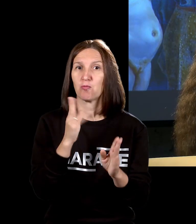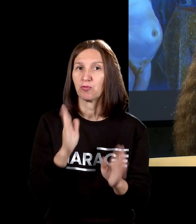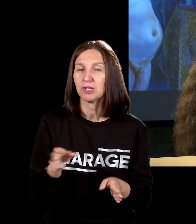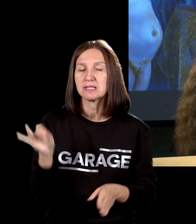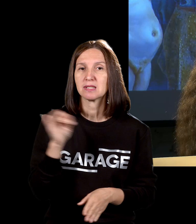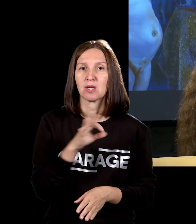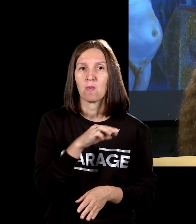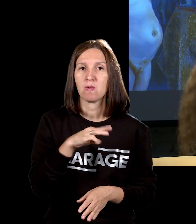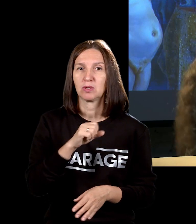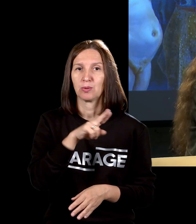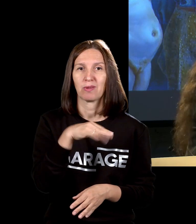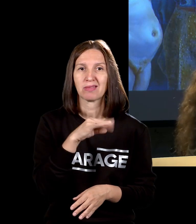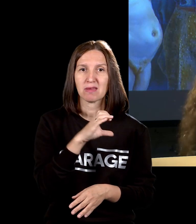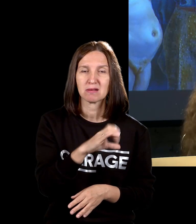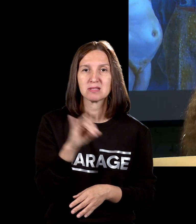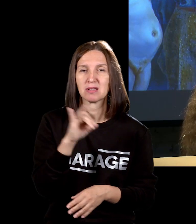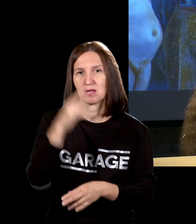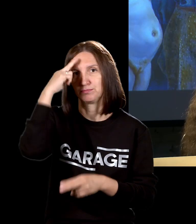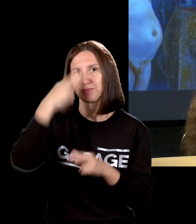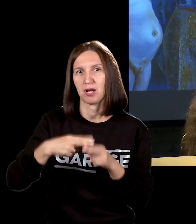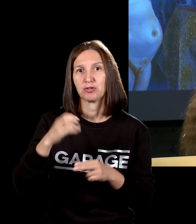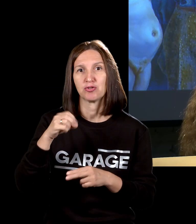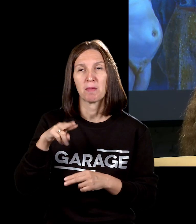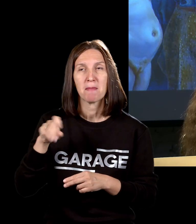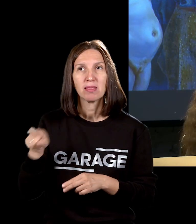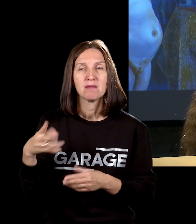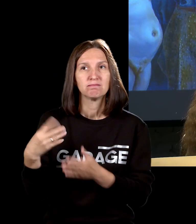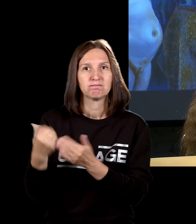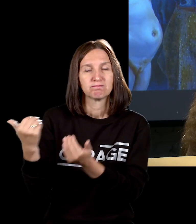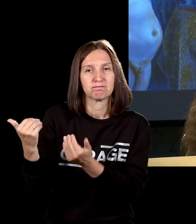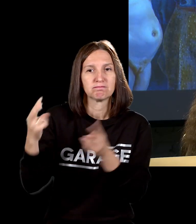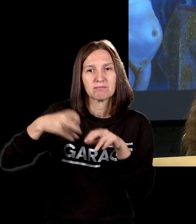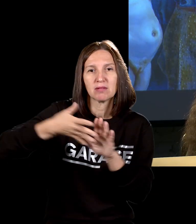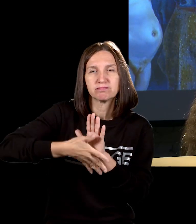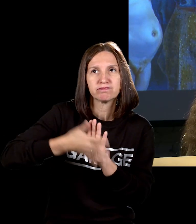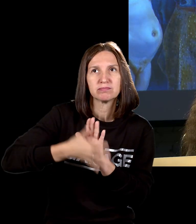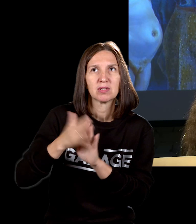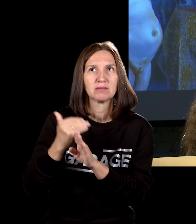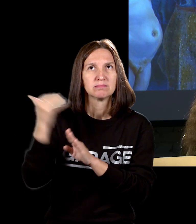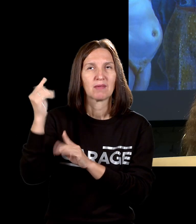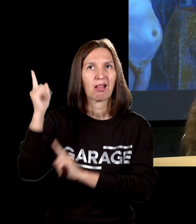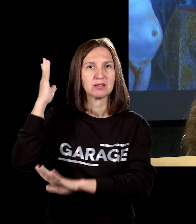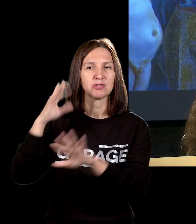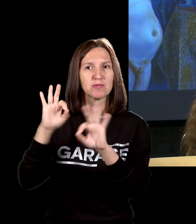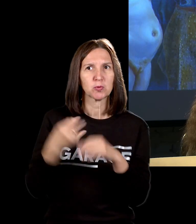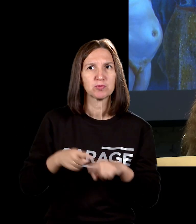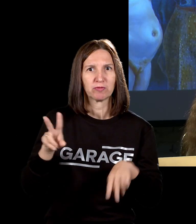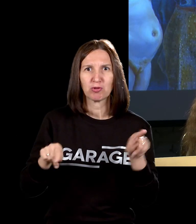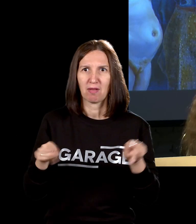Дикс, и братья Чепмены в этом самом исследовании традиции, насколько высокая традиция – это что-то